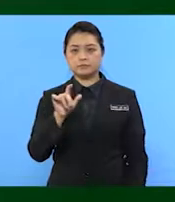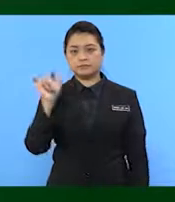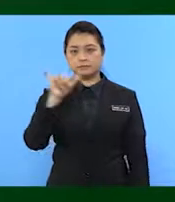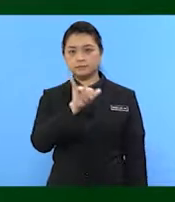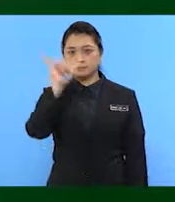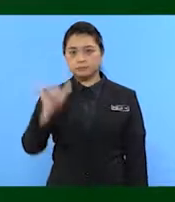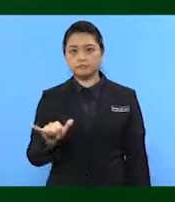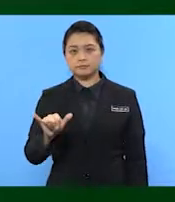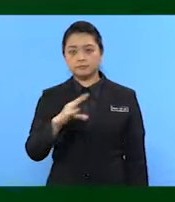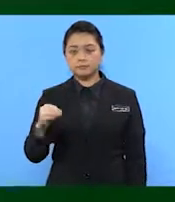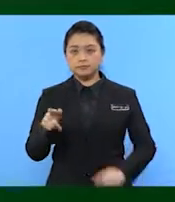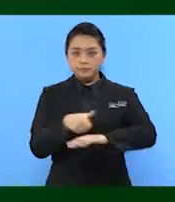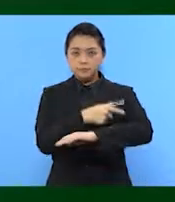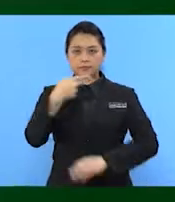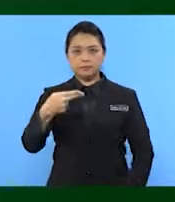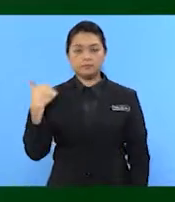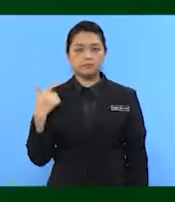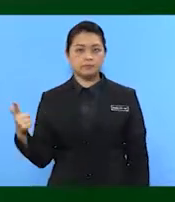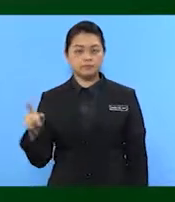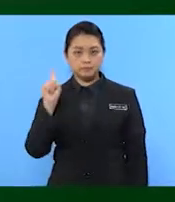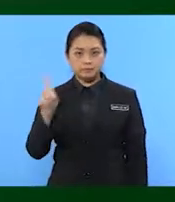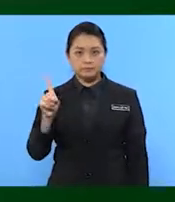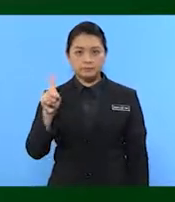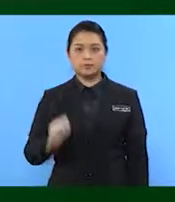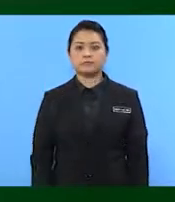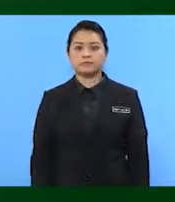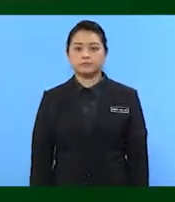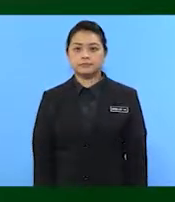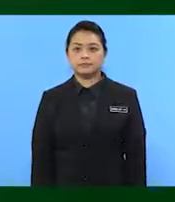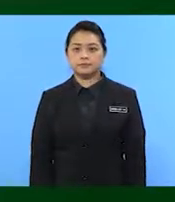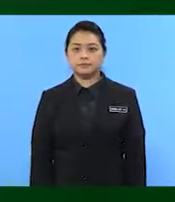dan panjang hipotenuse ialah 1 unit.